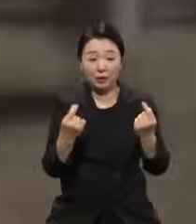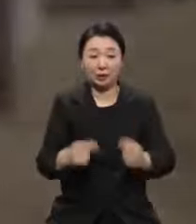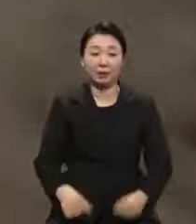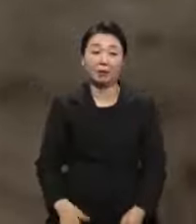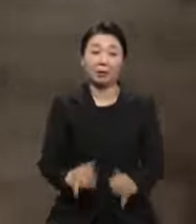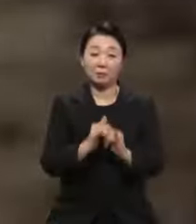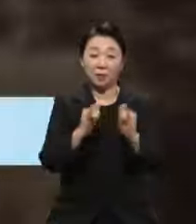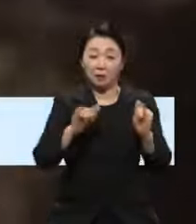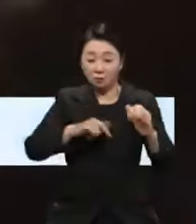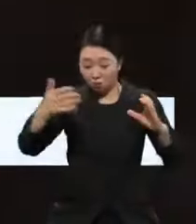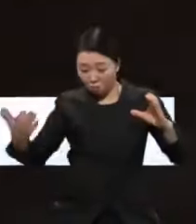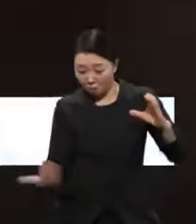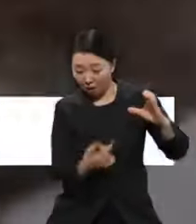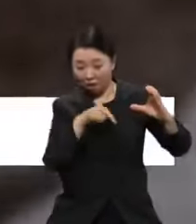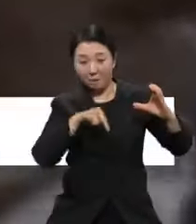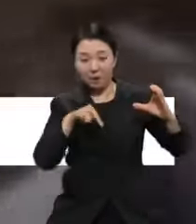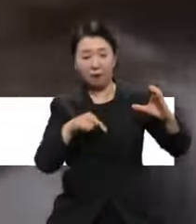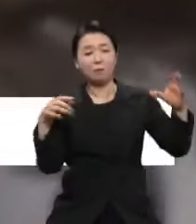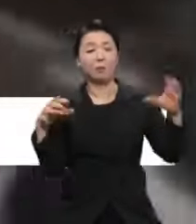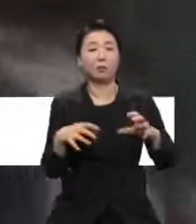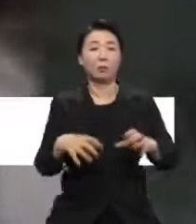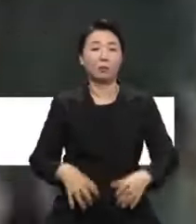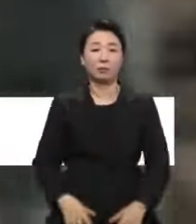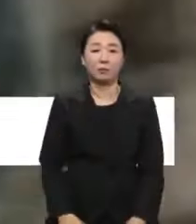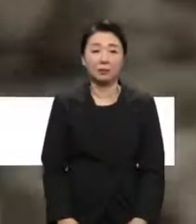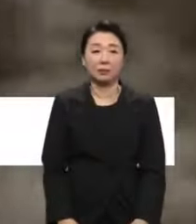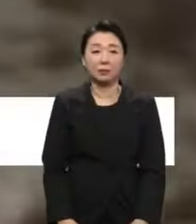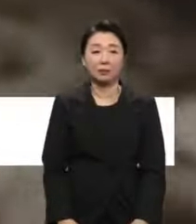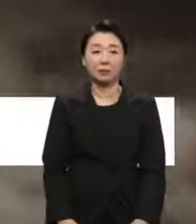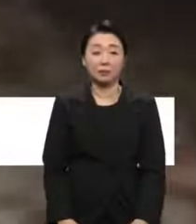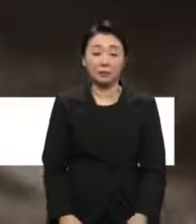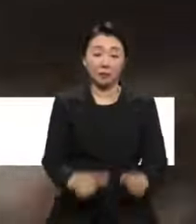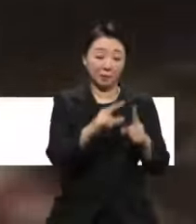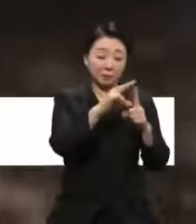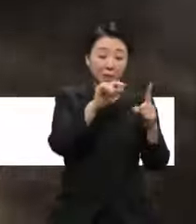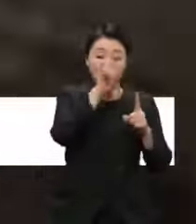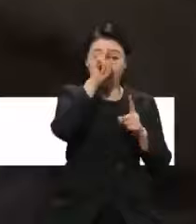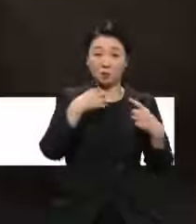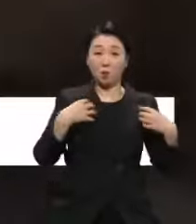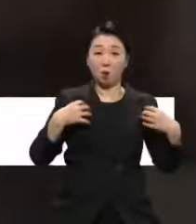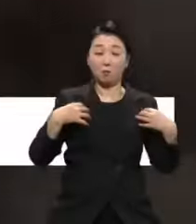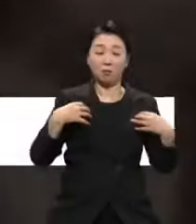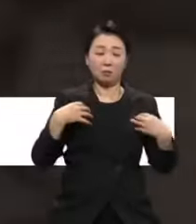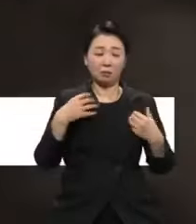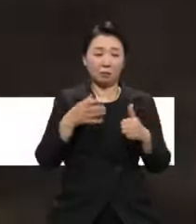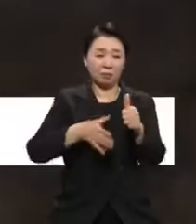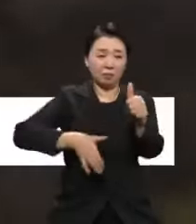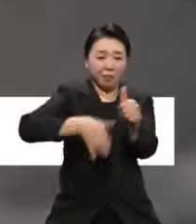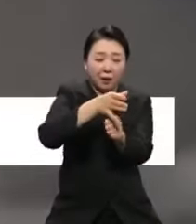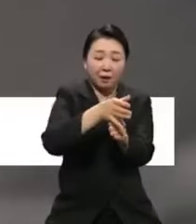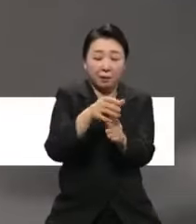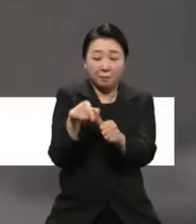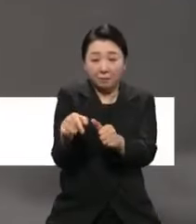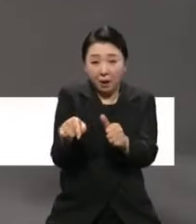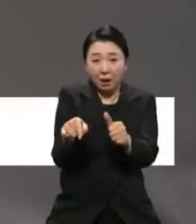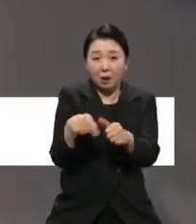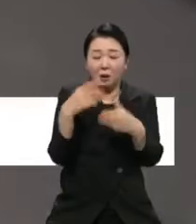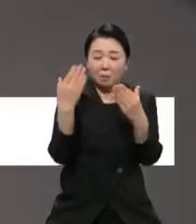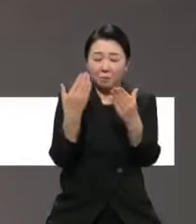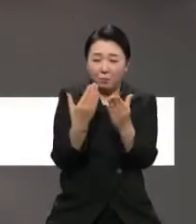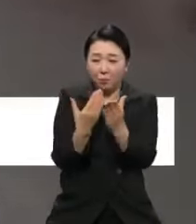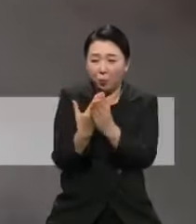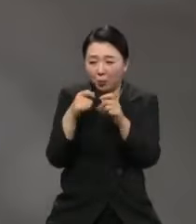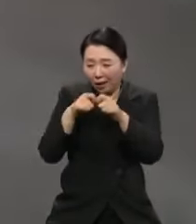생긴 분화구 주변으로 위태롭게 모여듭니다. 파키스탄 정부는 테러리스트 은신처를 정밀 표적